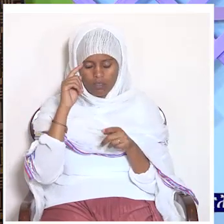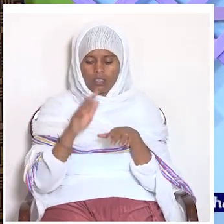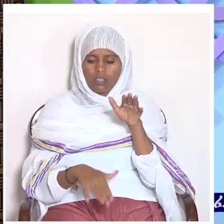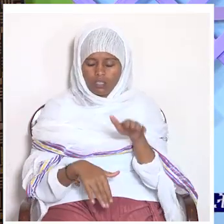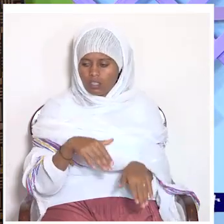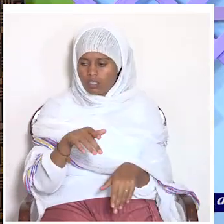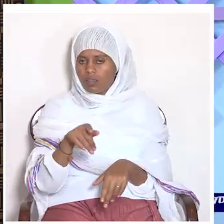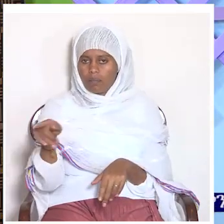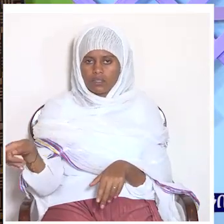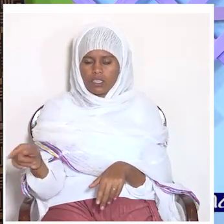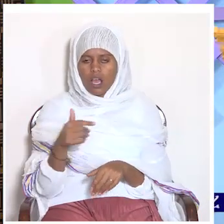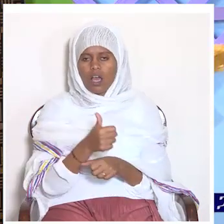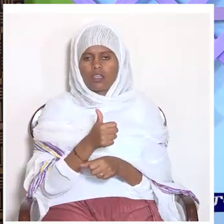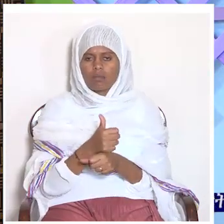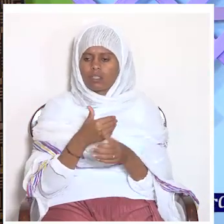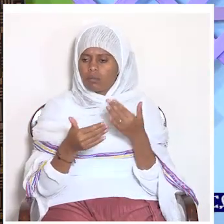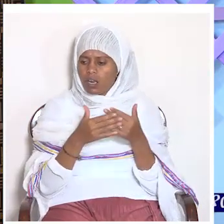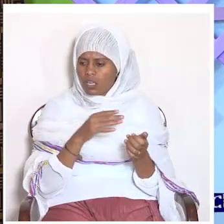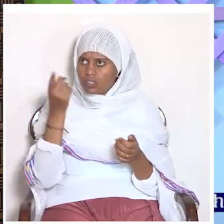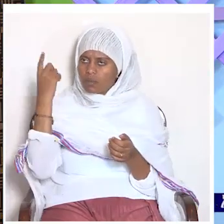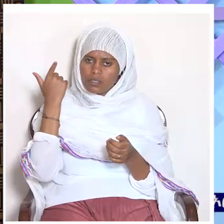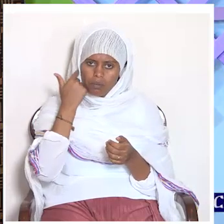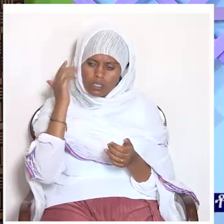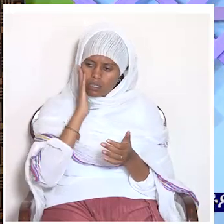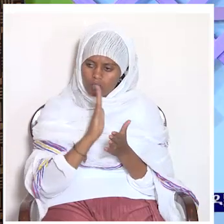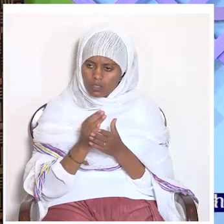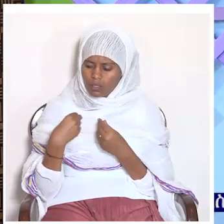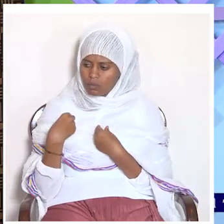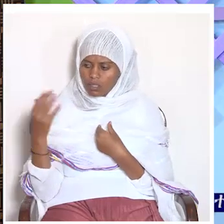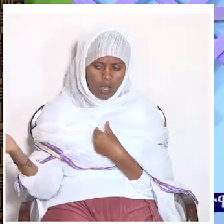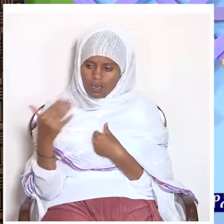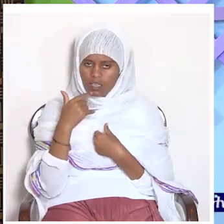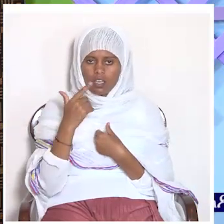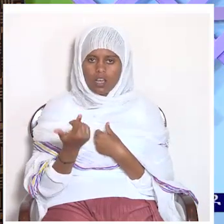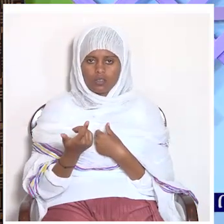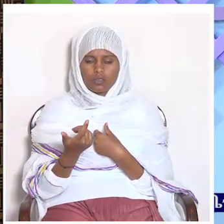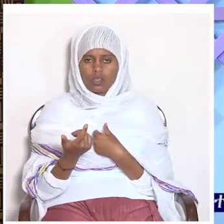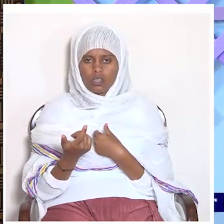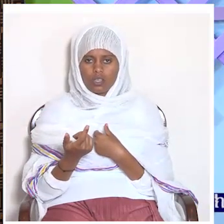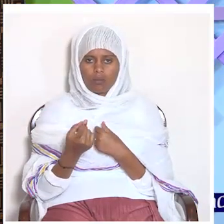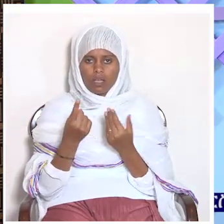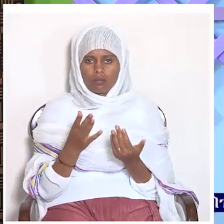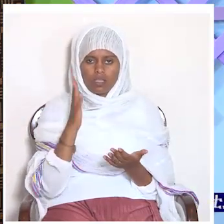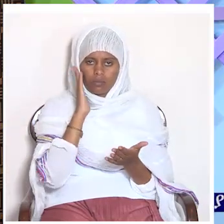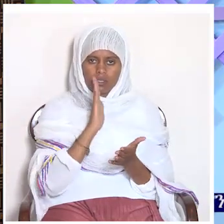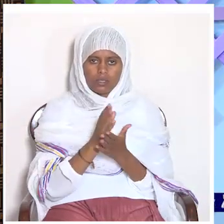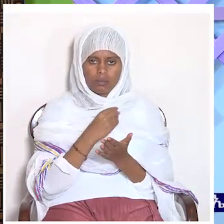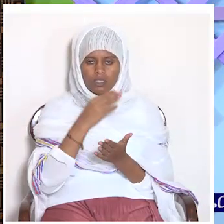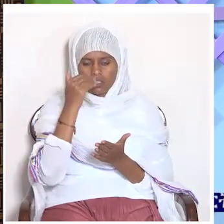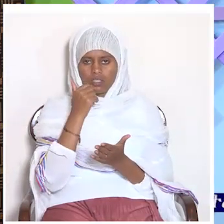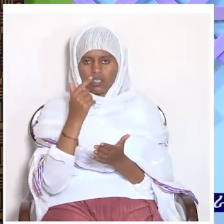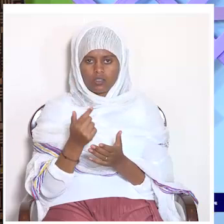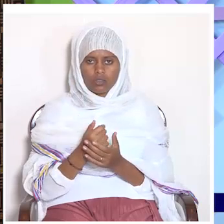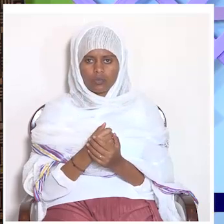هيوان طبلح طبلح نبرت بقلاي مصيا ادم تاي تبلخا زيابير مهركم انت بلا تاي مون زيابير املاح صانو بحال معلتك مهرنا زي